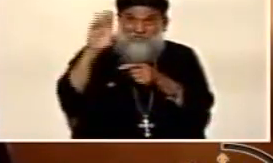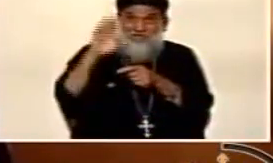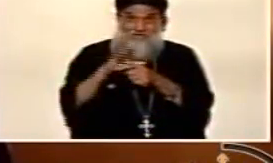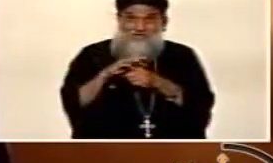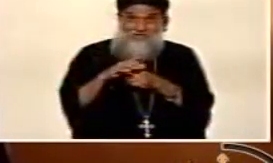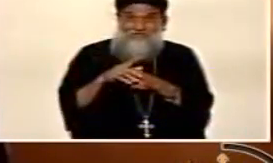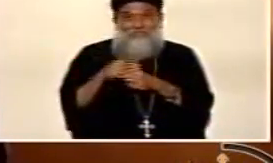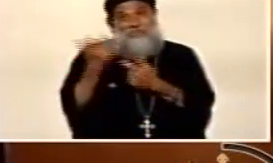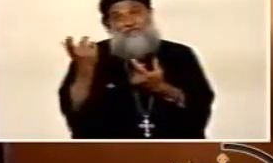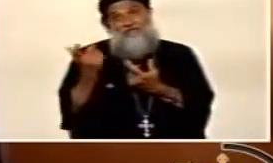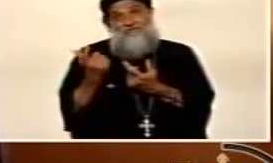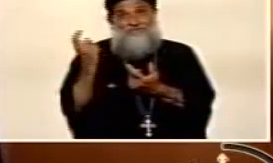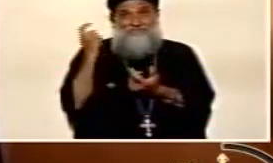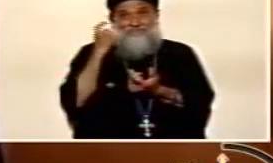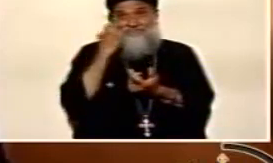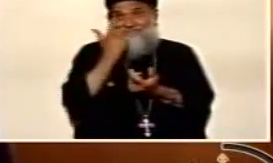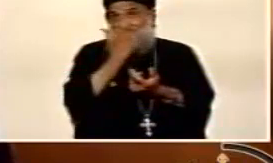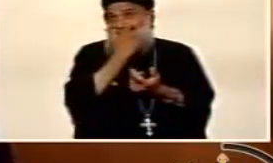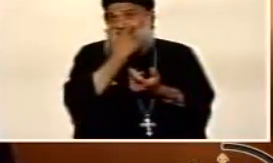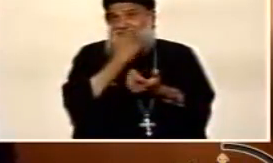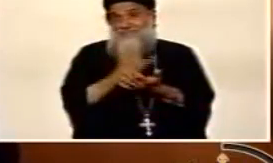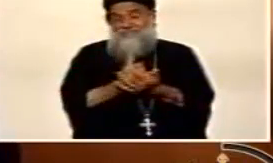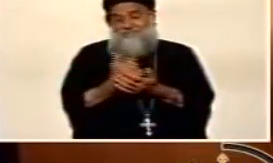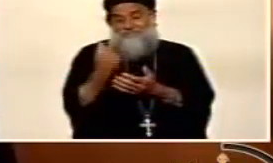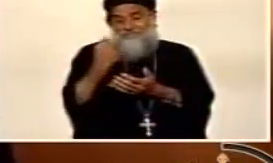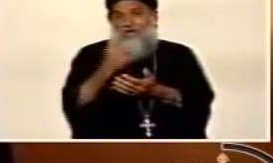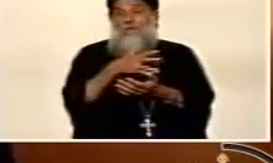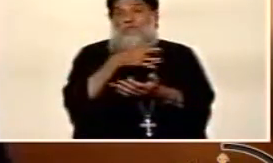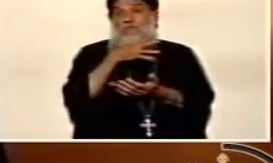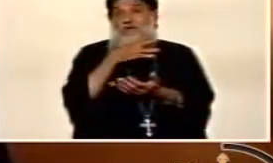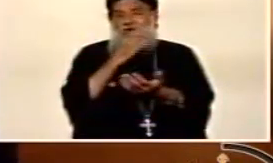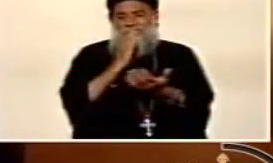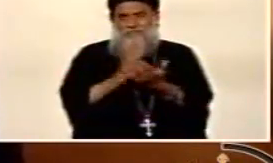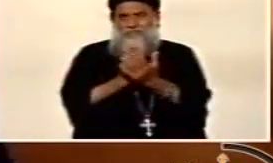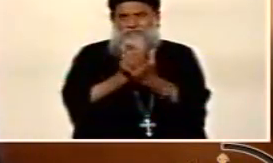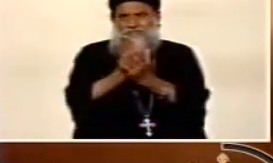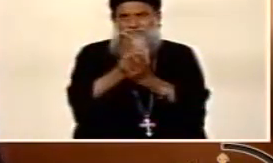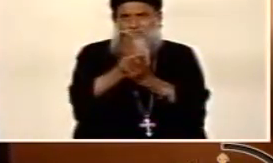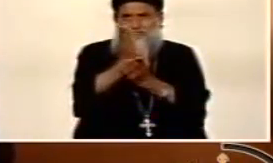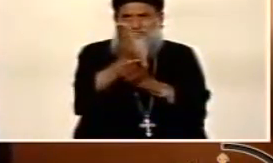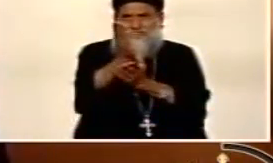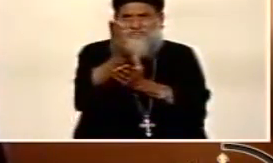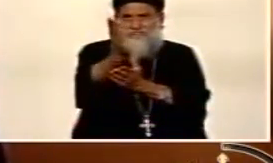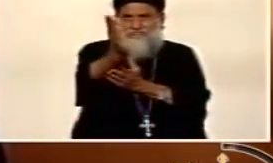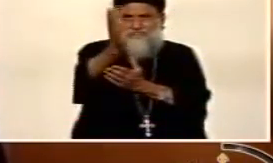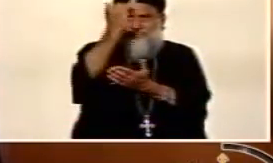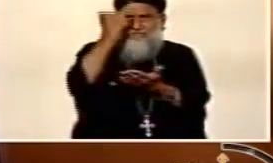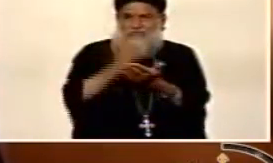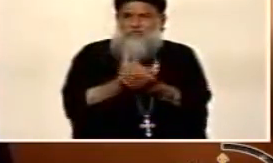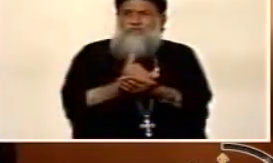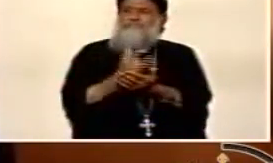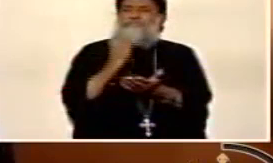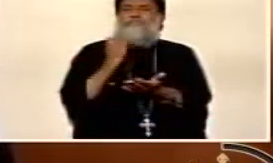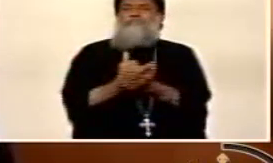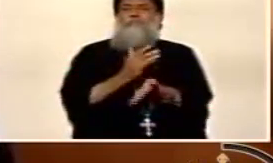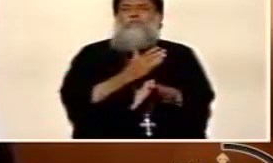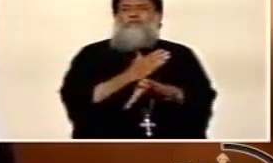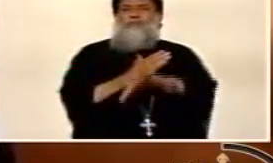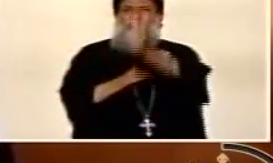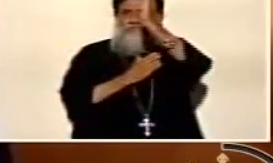ضبط الراعي لنفسه أو الكاهن أو whatever الليدر في أي مكان أو في أي